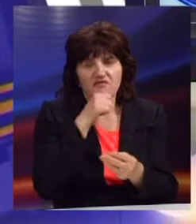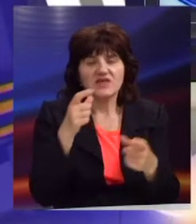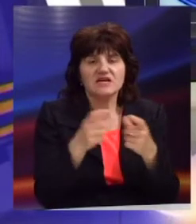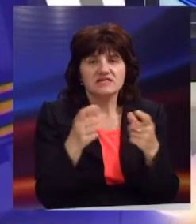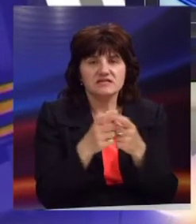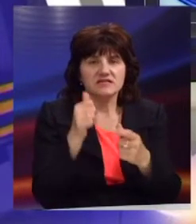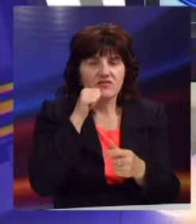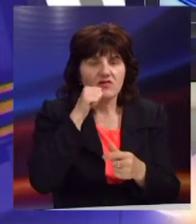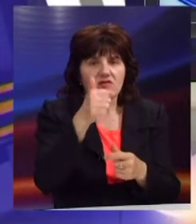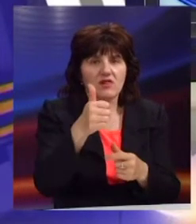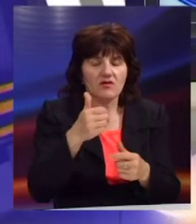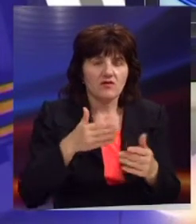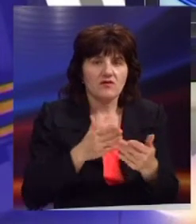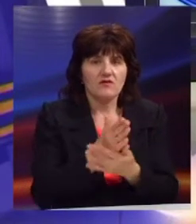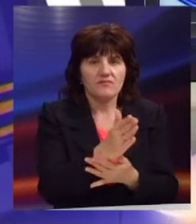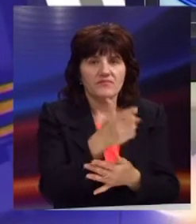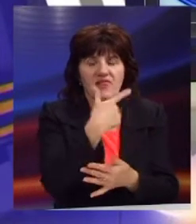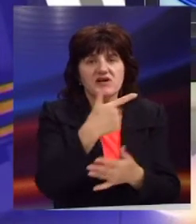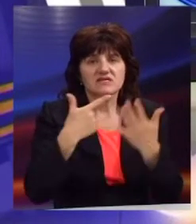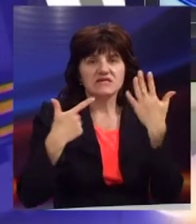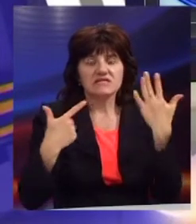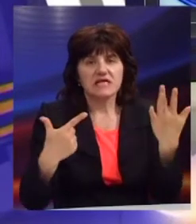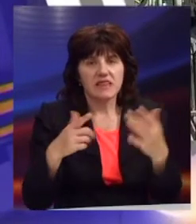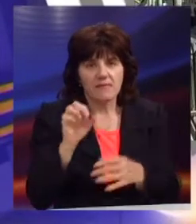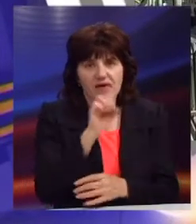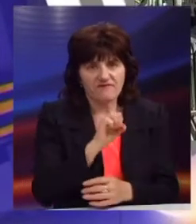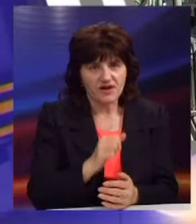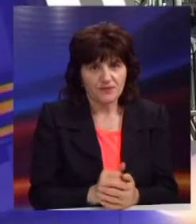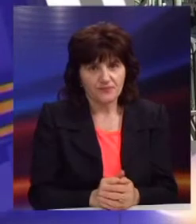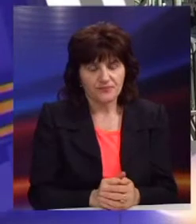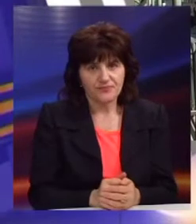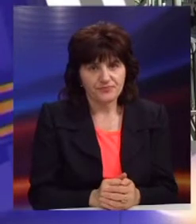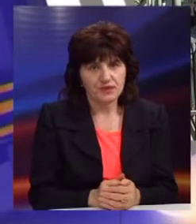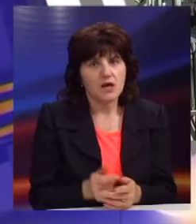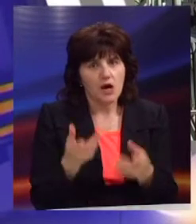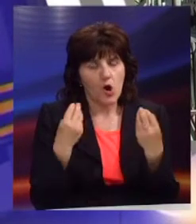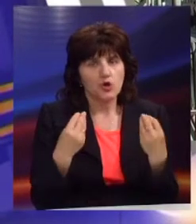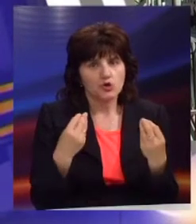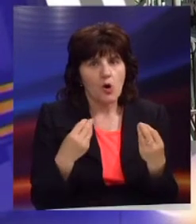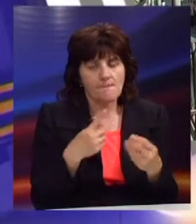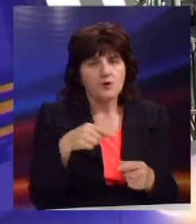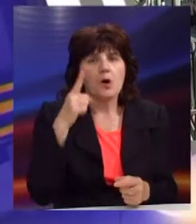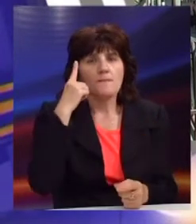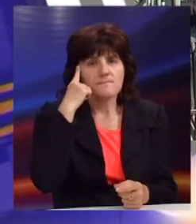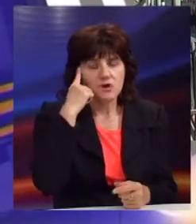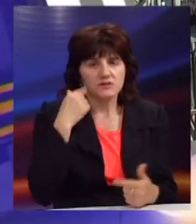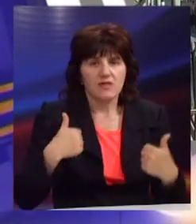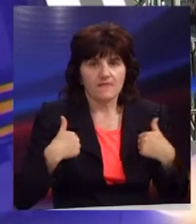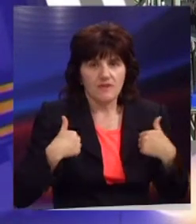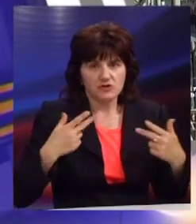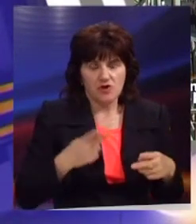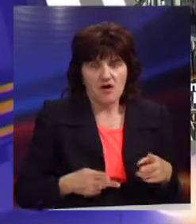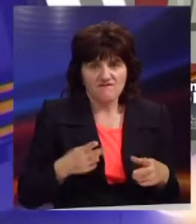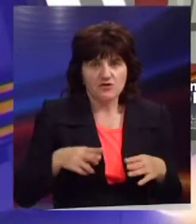cena karte u jednom pravcu u kupeu je 27 evra. Iako je dobro poznato da su naši vozovi